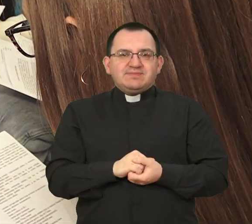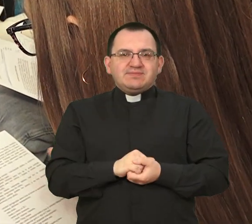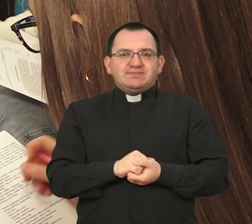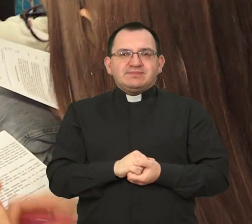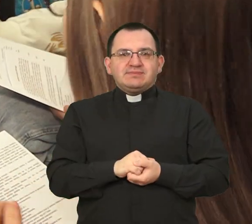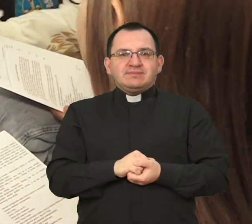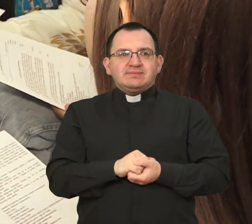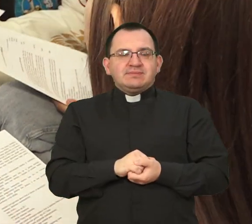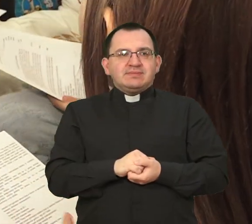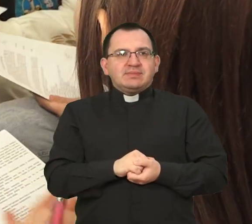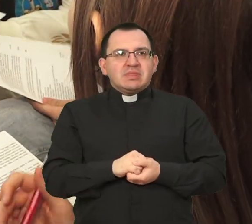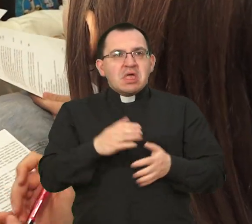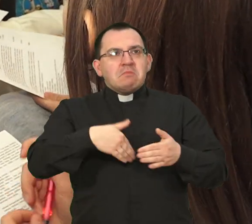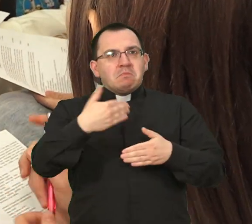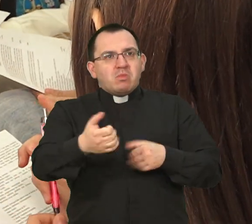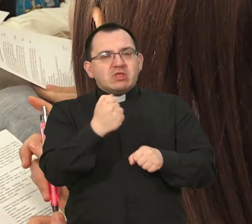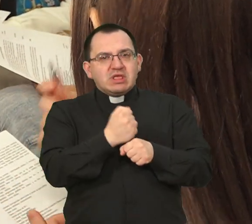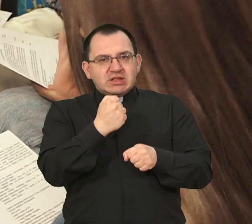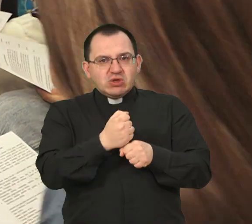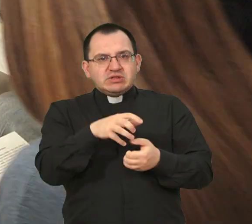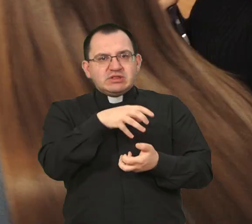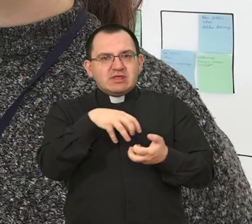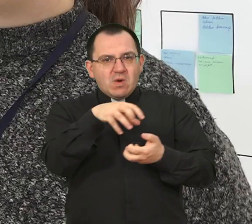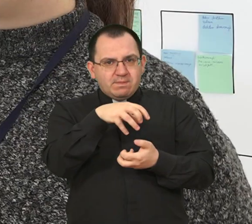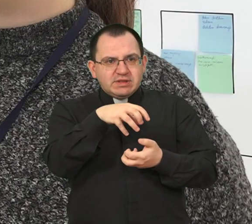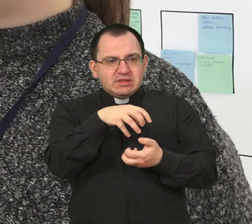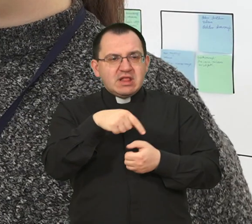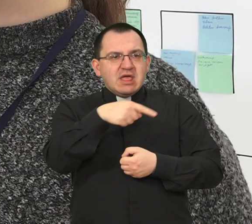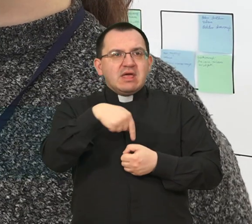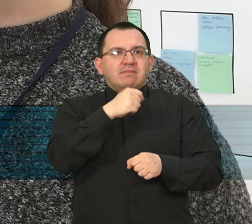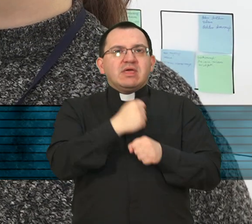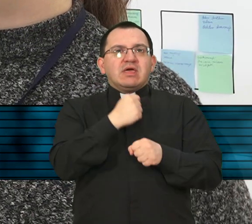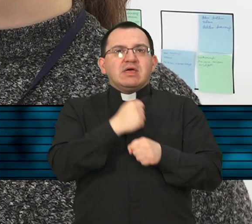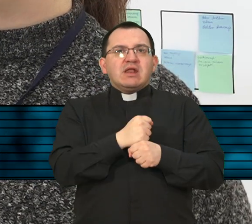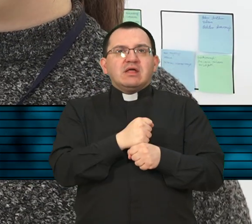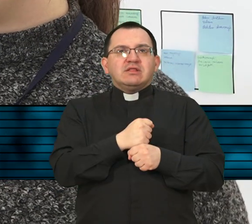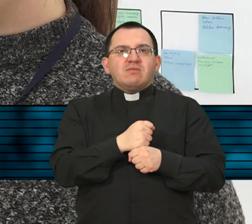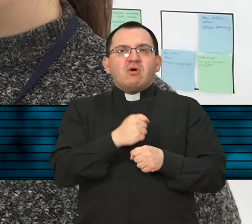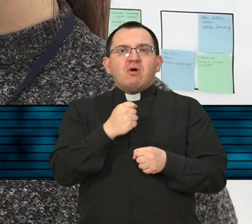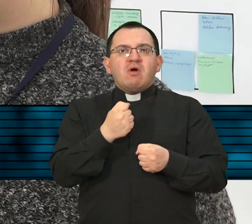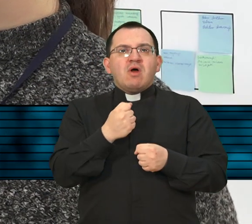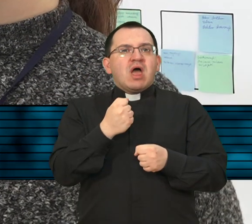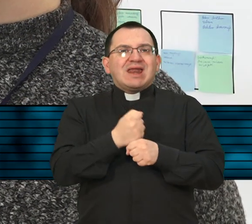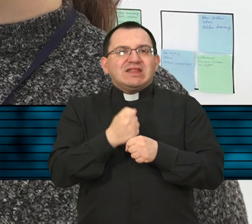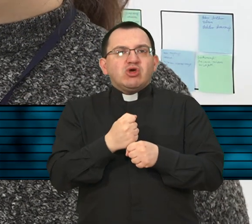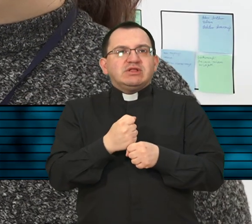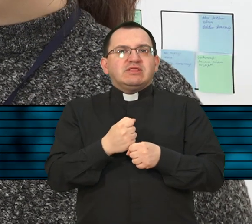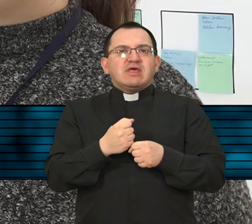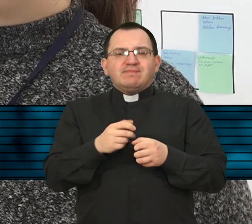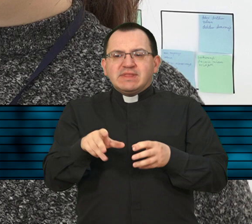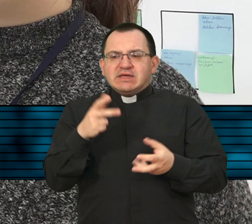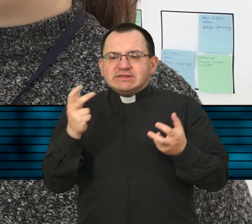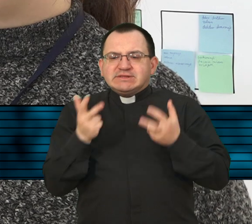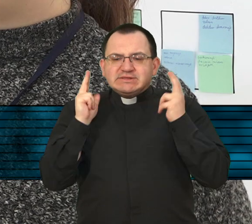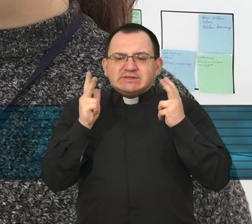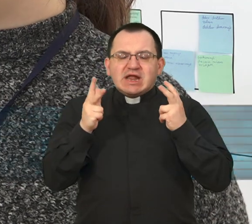u biskupiji. Nakon radionice obitelj radimo radionicu traženje suglasja, gdje animatori